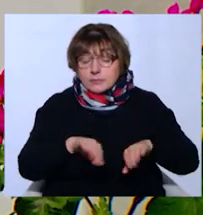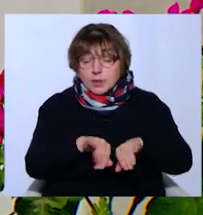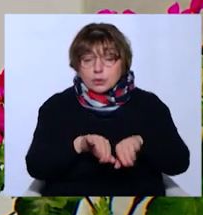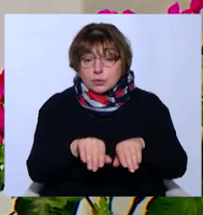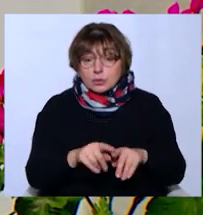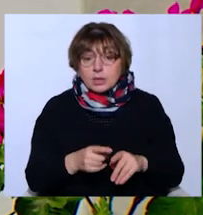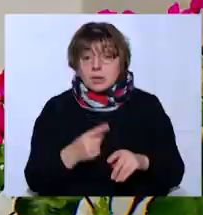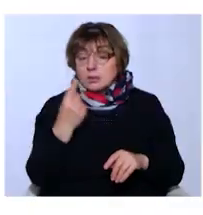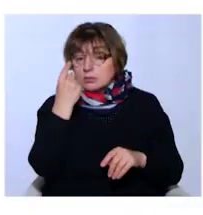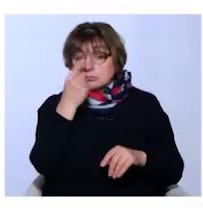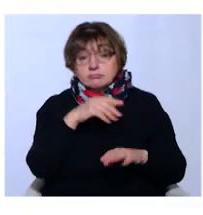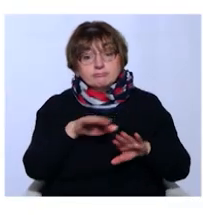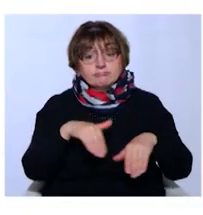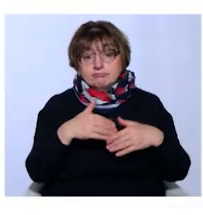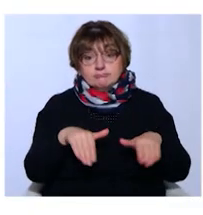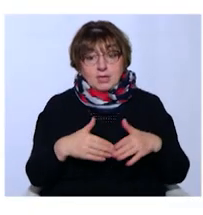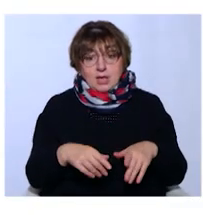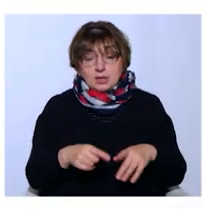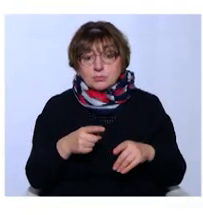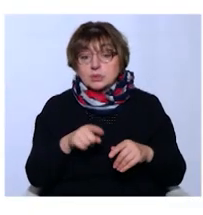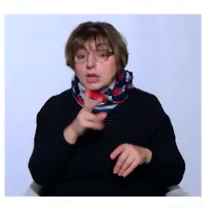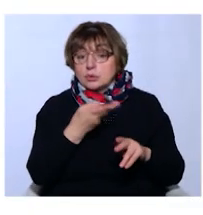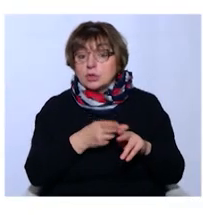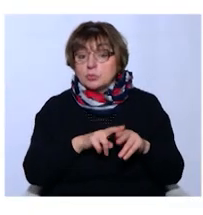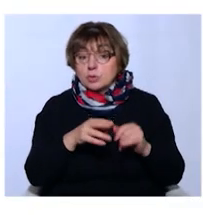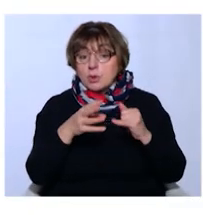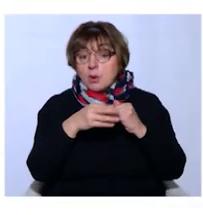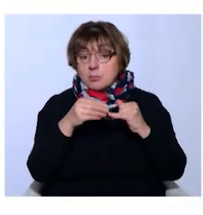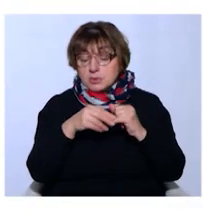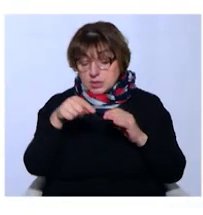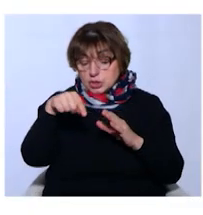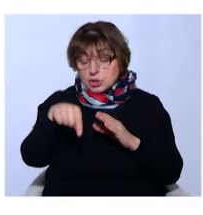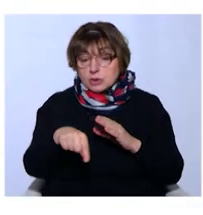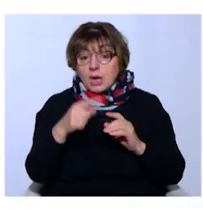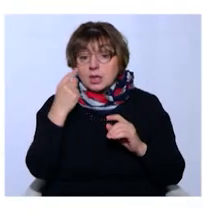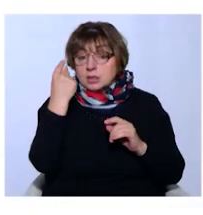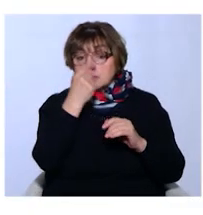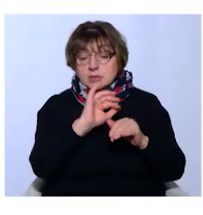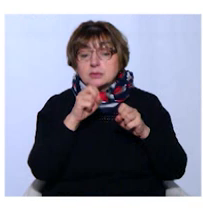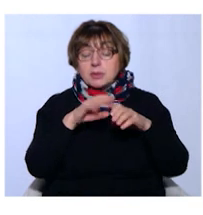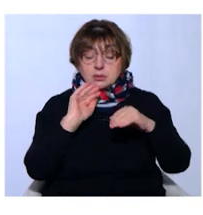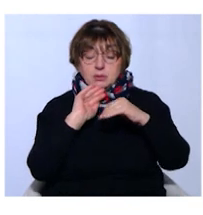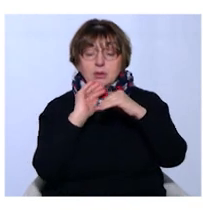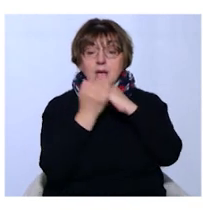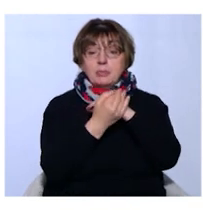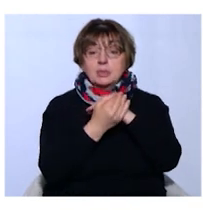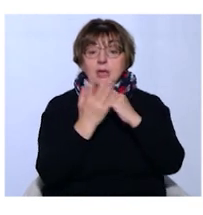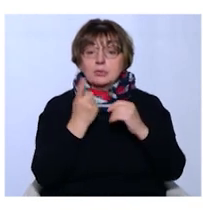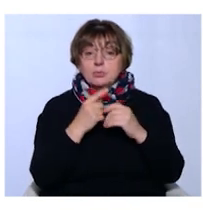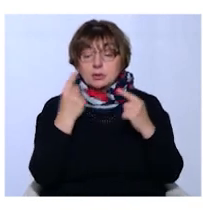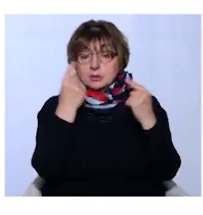ბავშვებო თვალები განუვითარებელი აქვს, რადგან ის მიწაში ცხოვრობს, აპკი აქვს, ან აპკი აქვს გადაკრული თვალებზე,